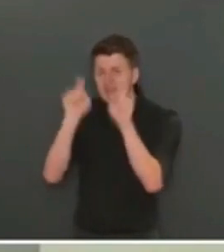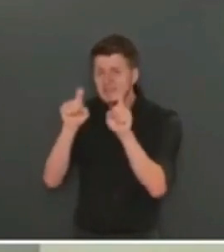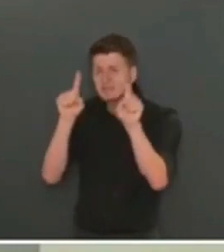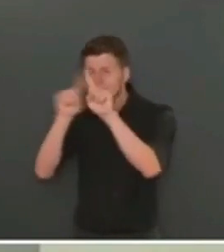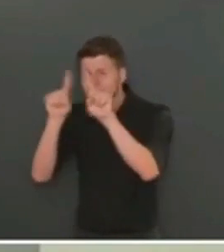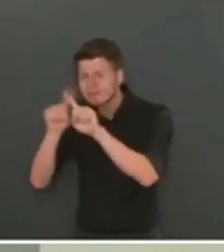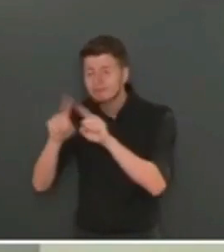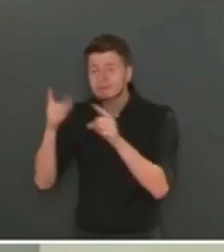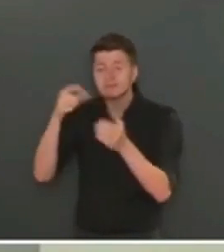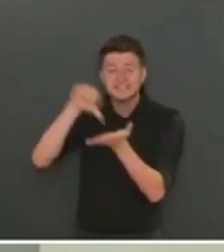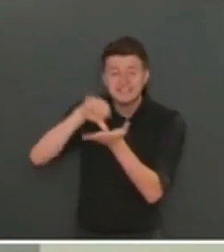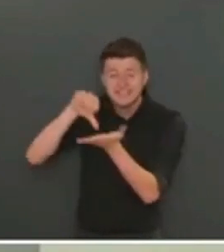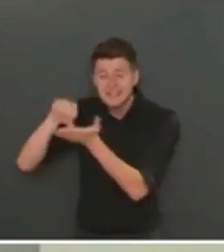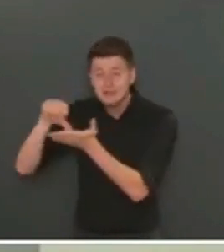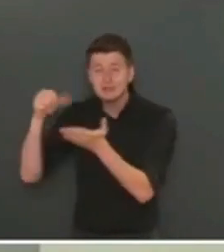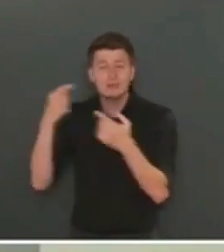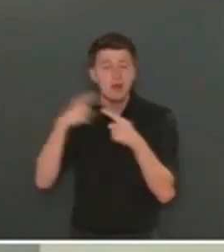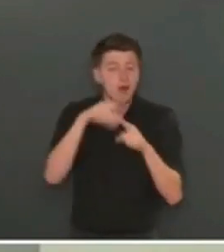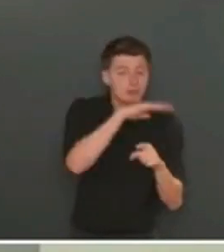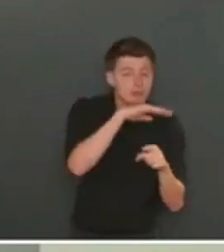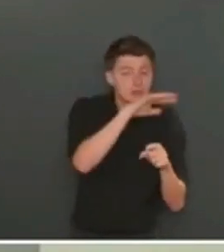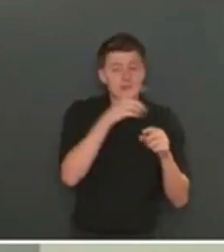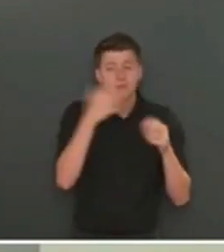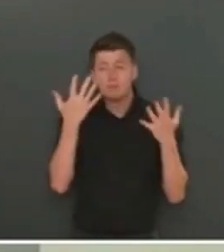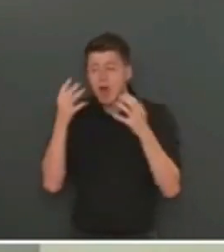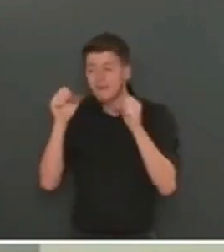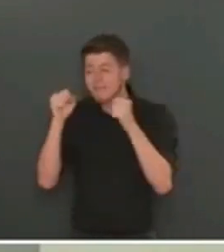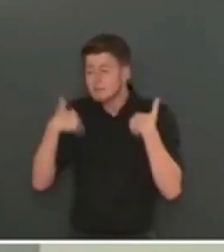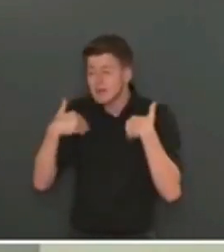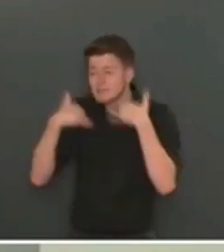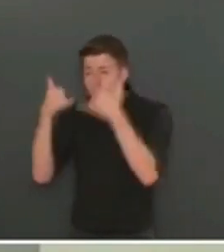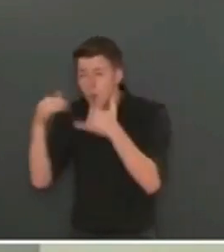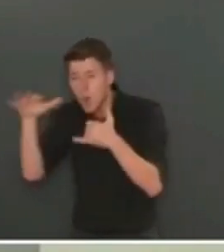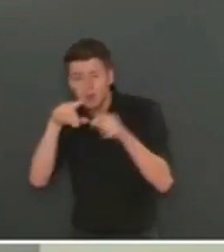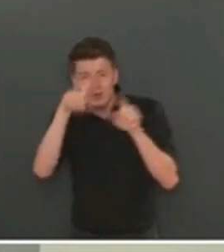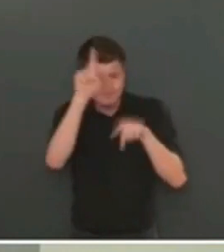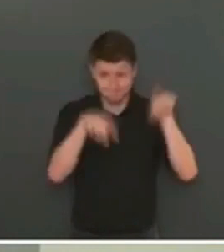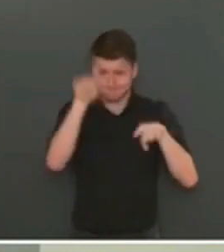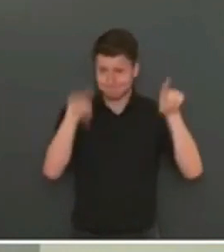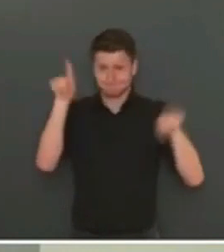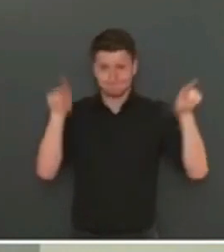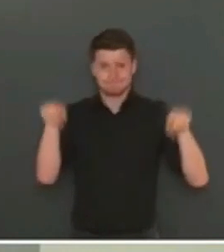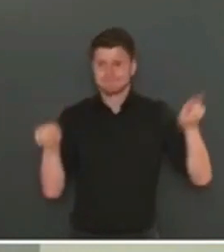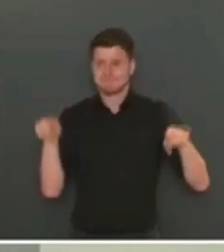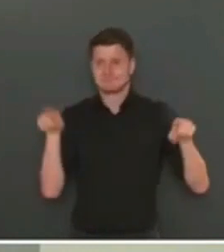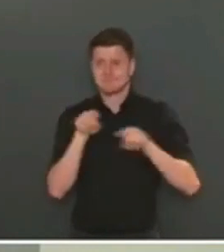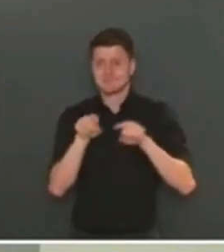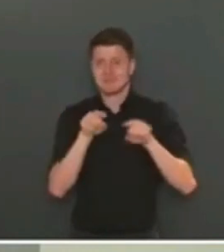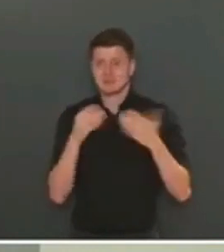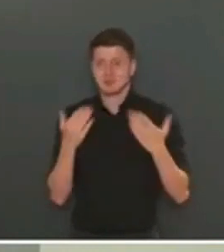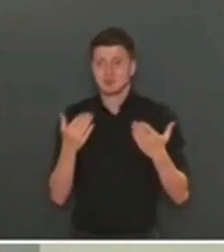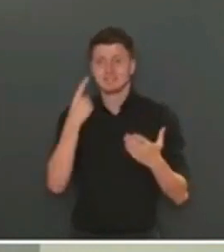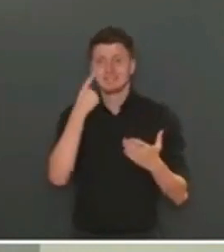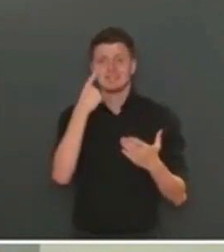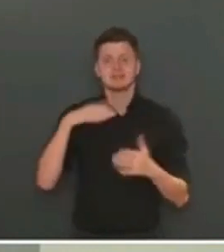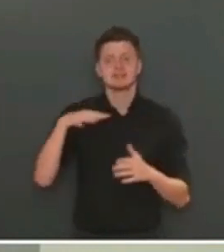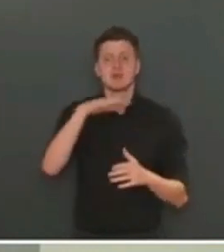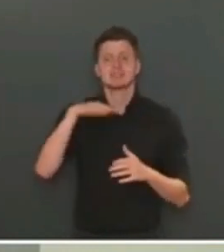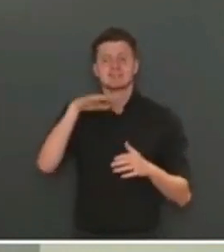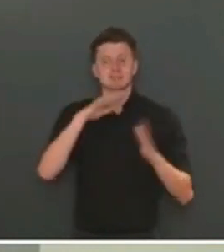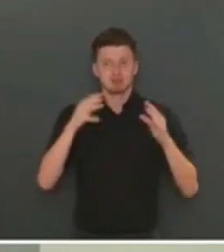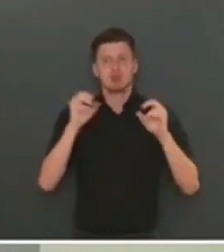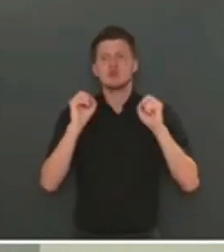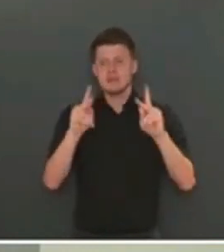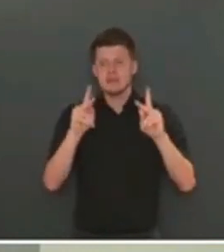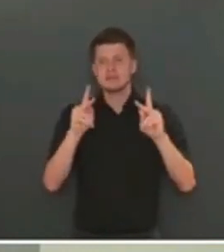الوزراء عن ان الازواج الذين تفصلهم الحدود سيتمكنون من لمشم لهم رسمياً اعتباراً من 1